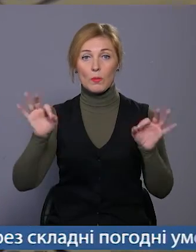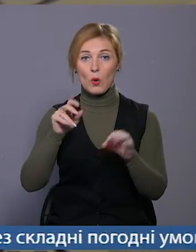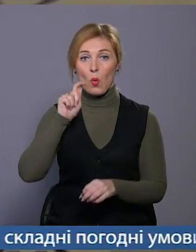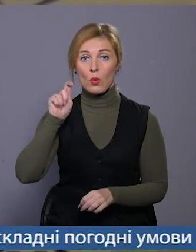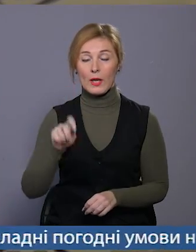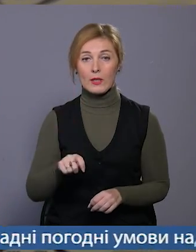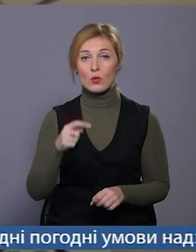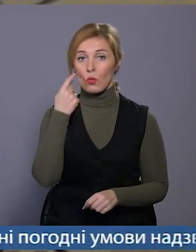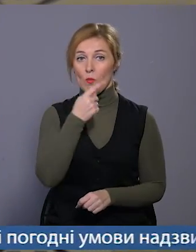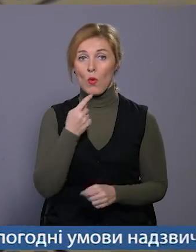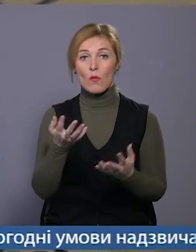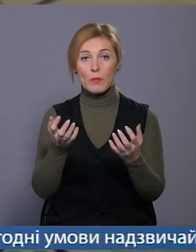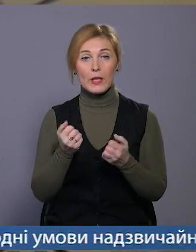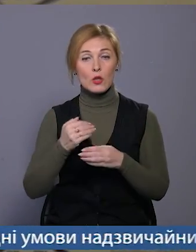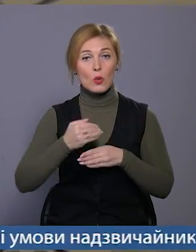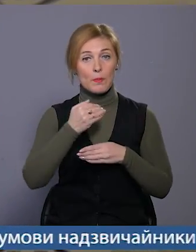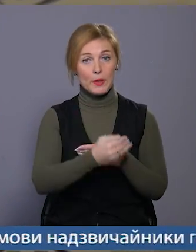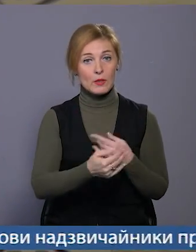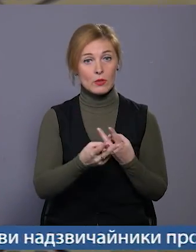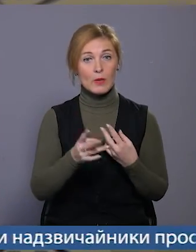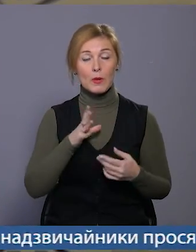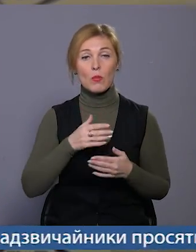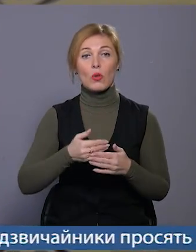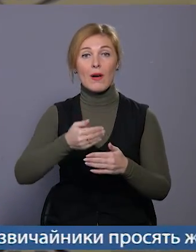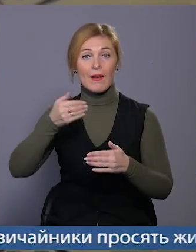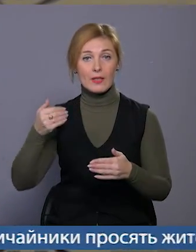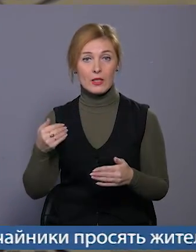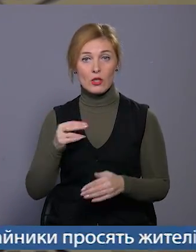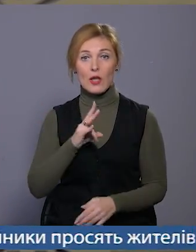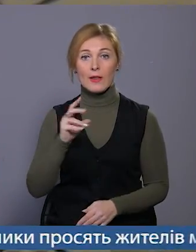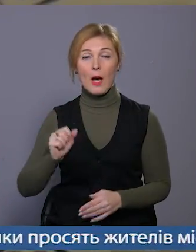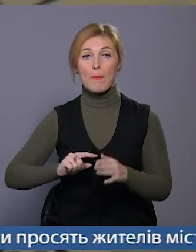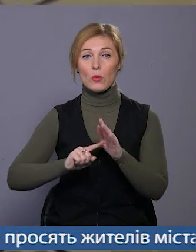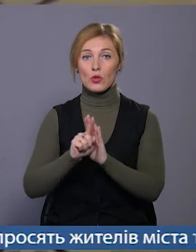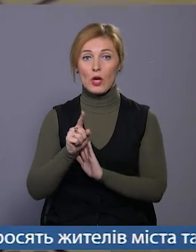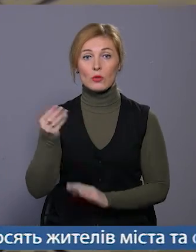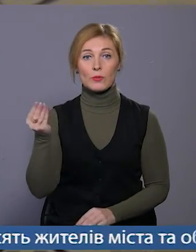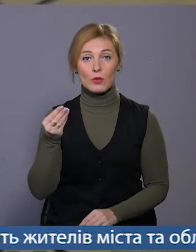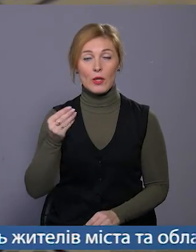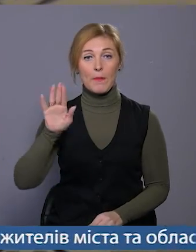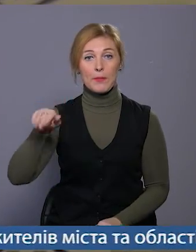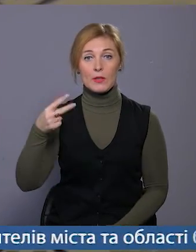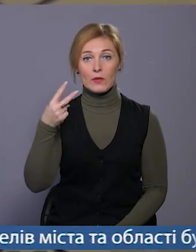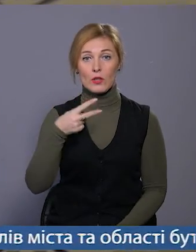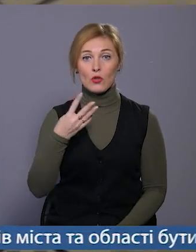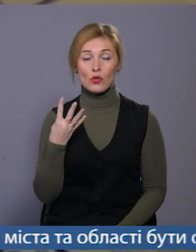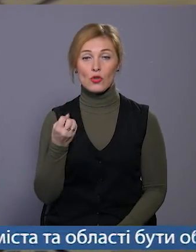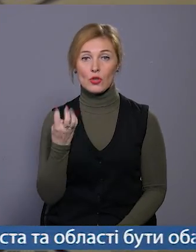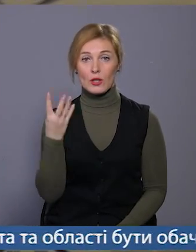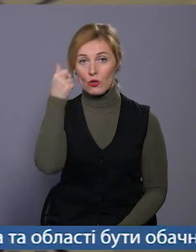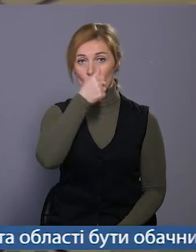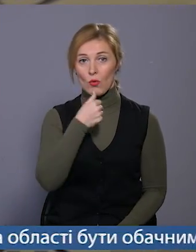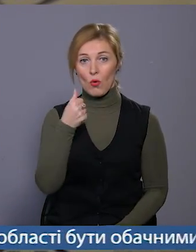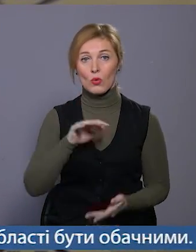запізно прийняли. Треба було раніше, на початку каденції Петра Олексійовича. Після 2014 року ситуація в Україні